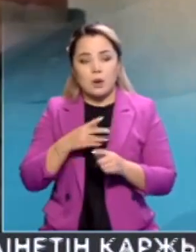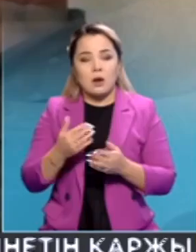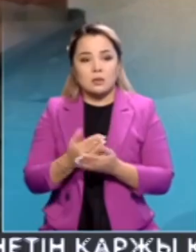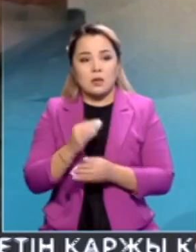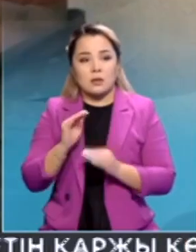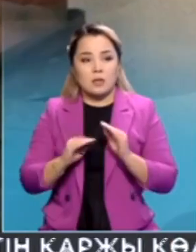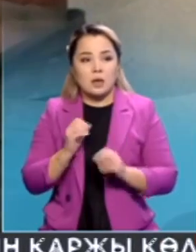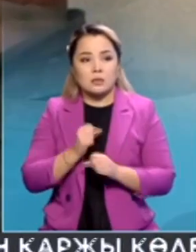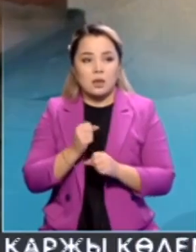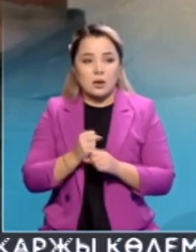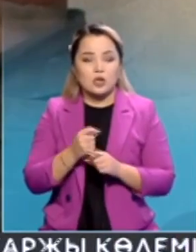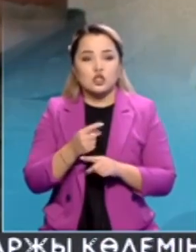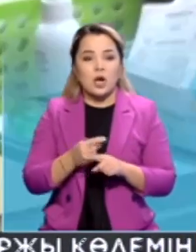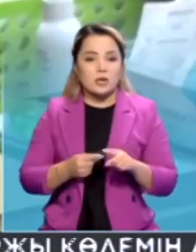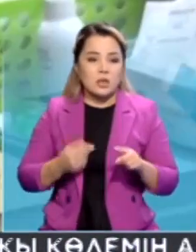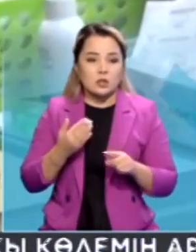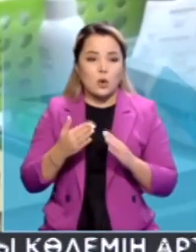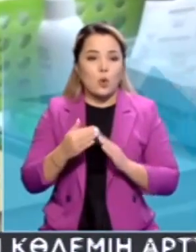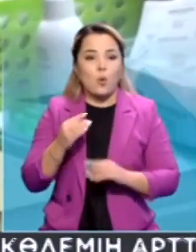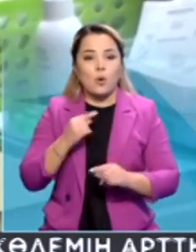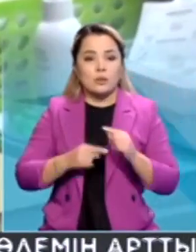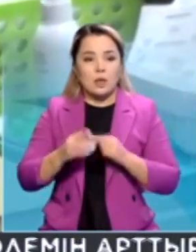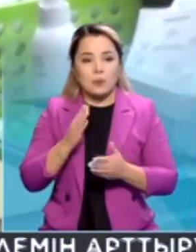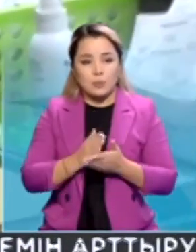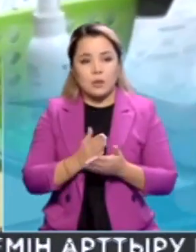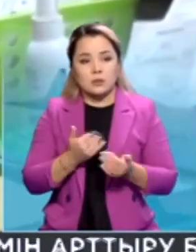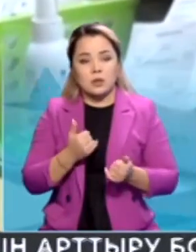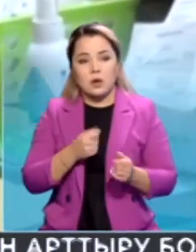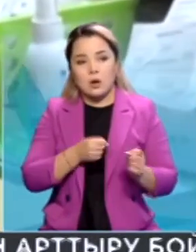мобилизацияға іліккендердің тең жартысы үйіне оралды.